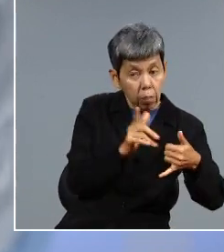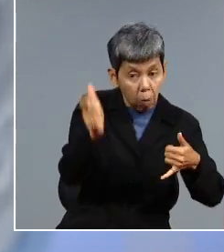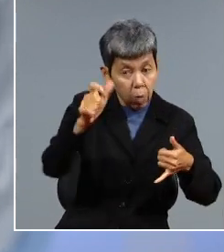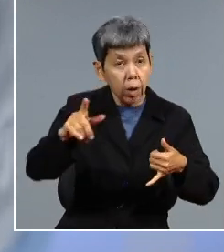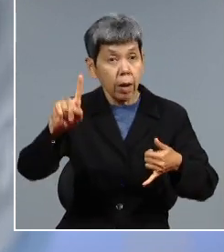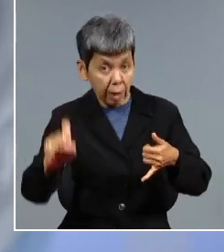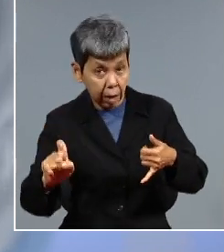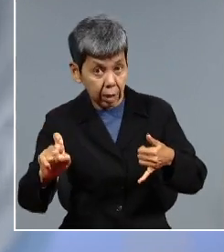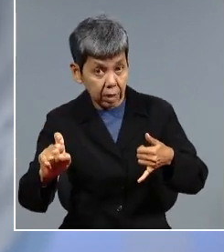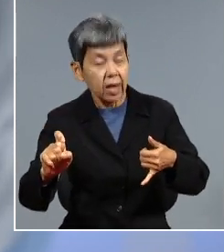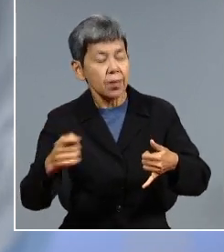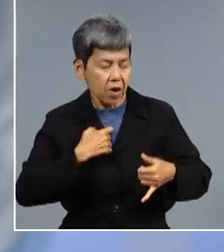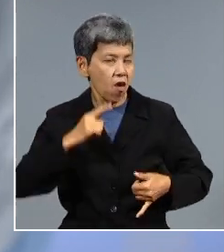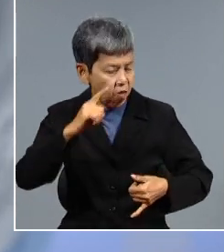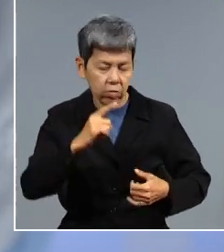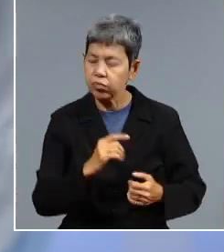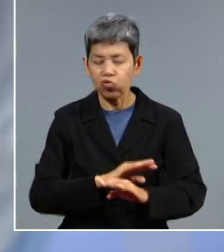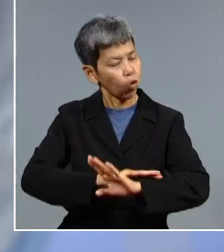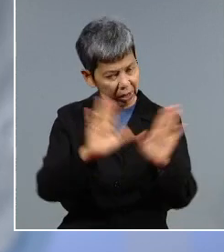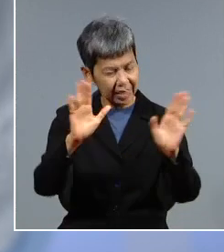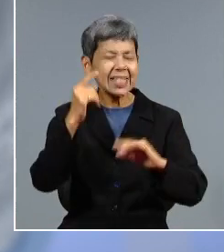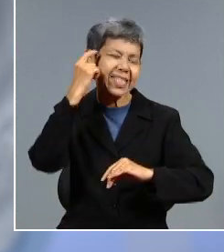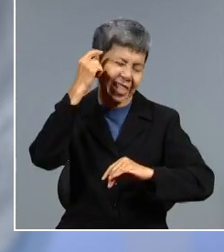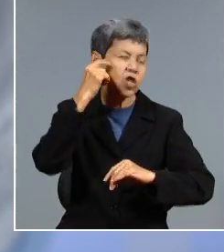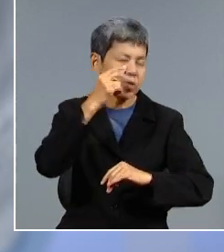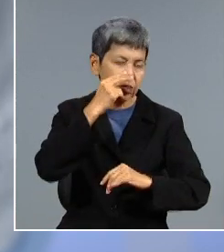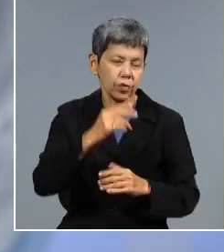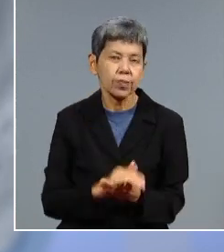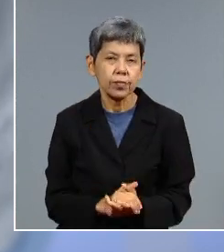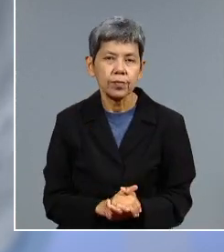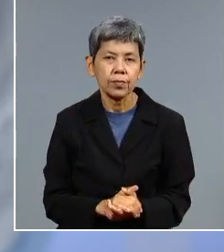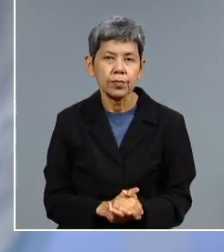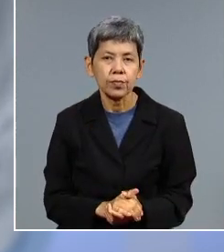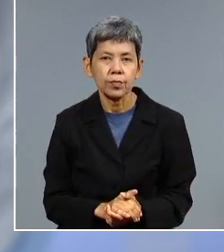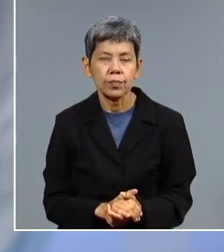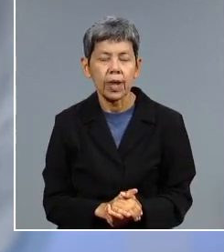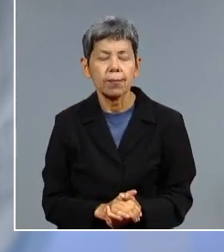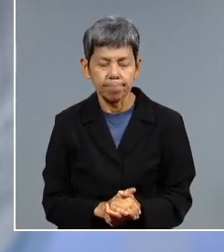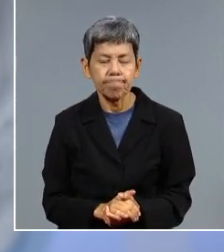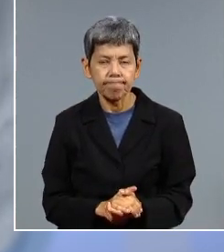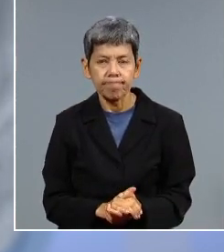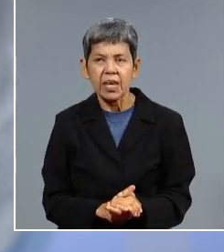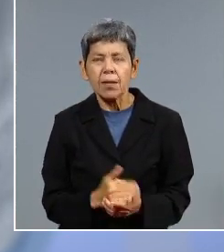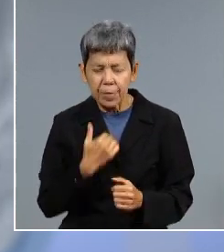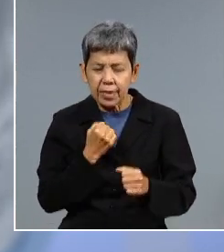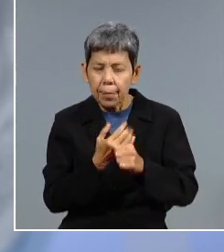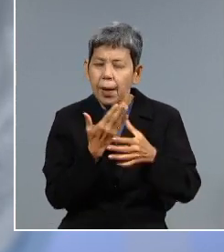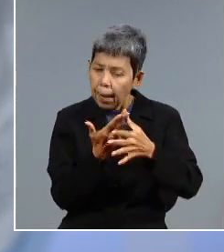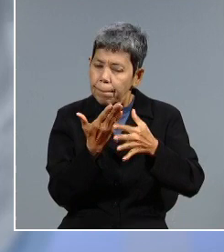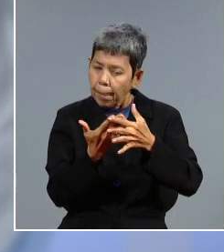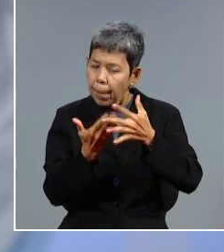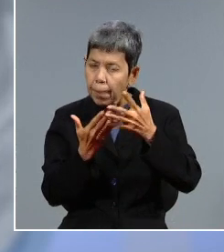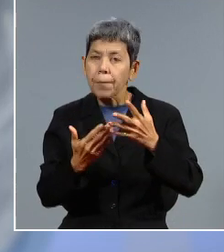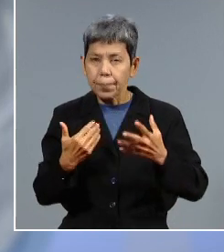อาจจะมีการร้องขอให้เป็นโมหะค่ะนะเนี่ยละมันก็จะมีขั้นตอนของมันอยู่